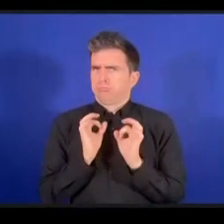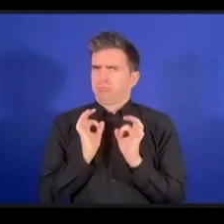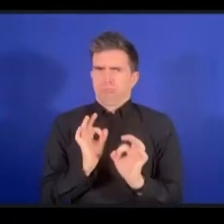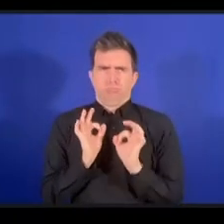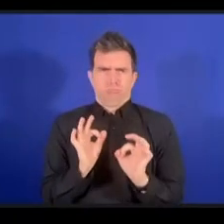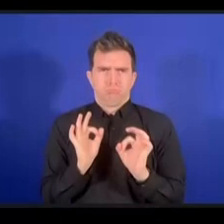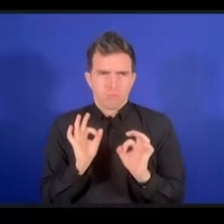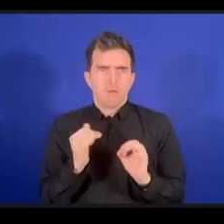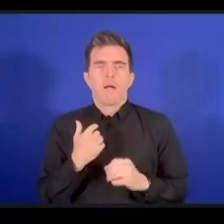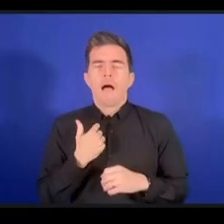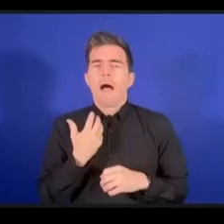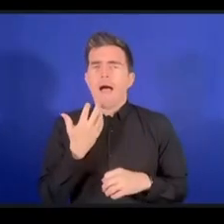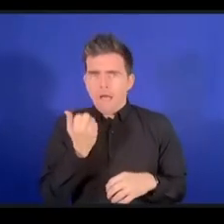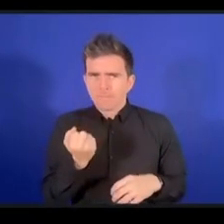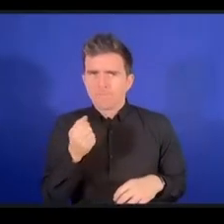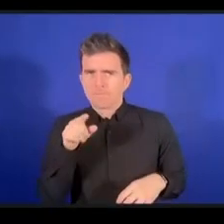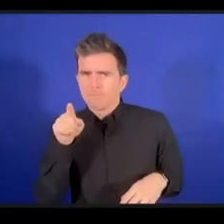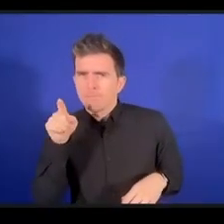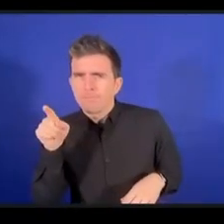线上有人想要发言，